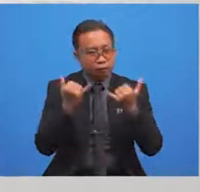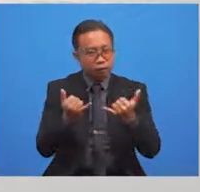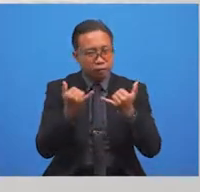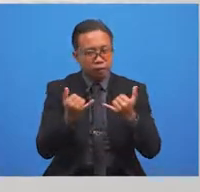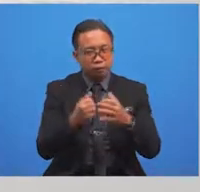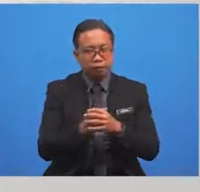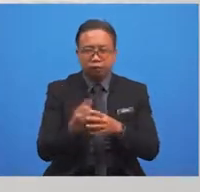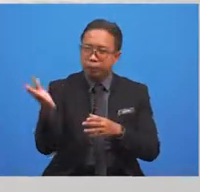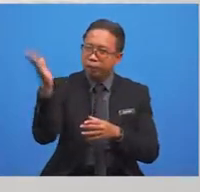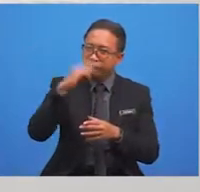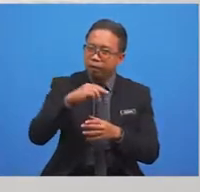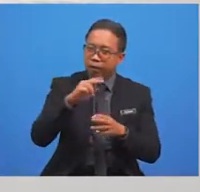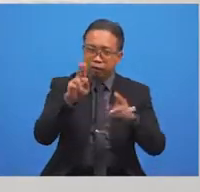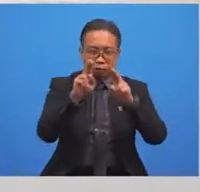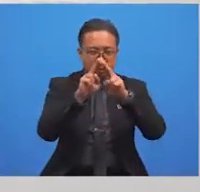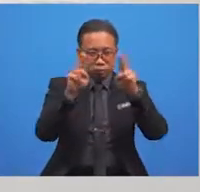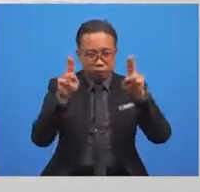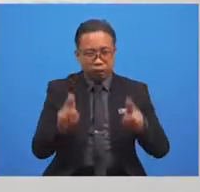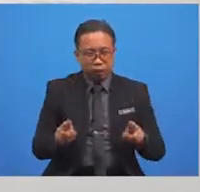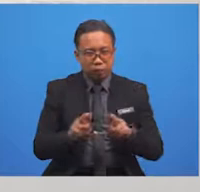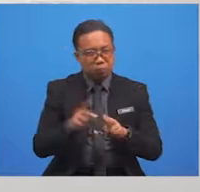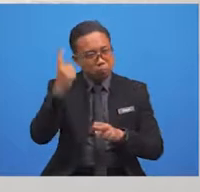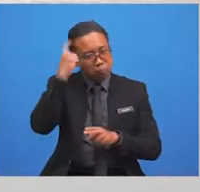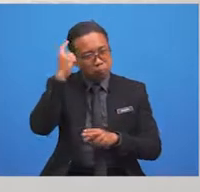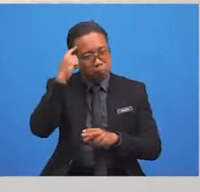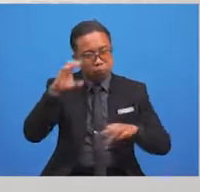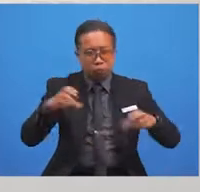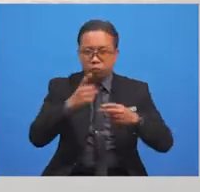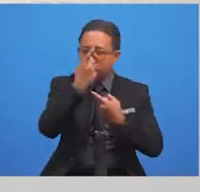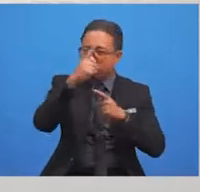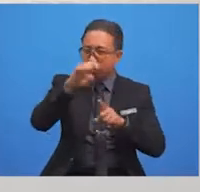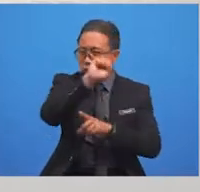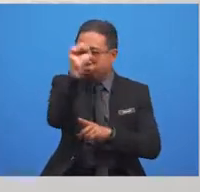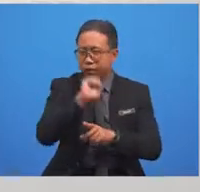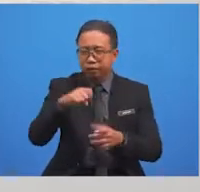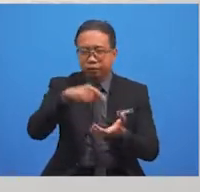Sekarang, mari kita menguji minda. Cuba jawab soalan ini.